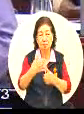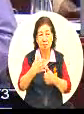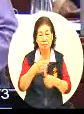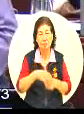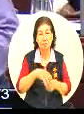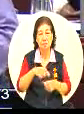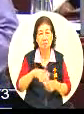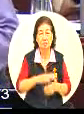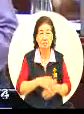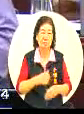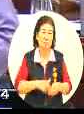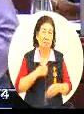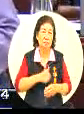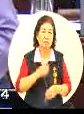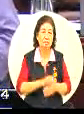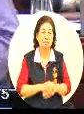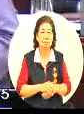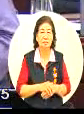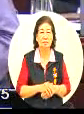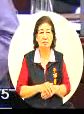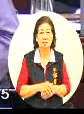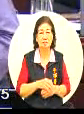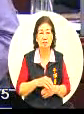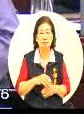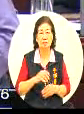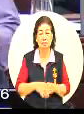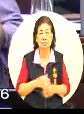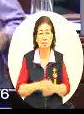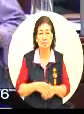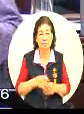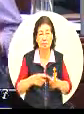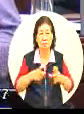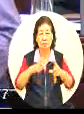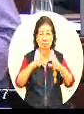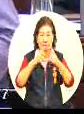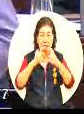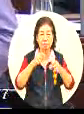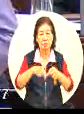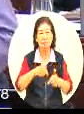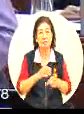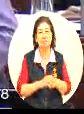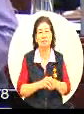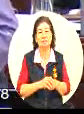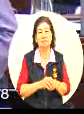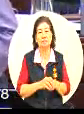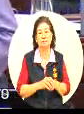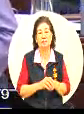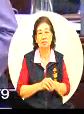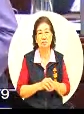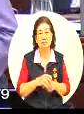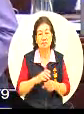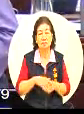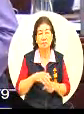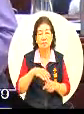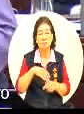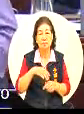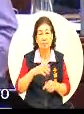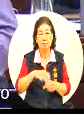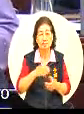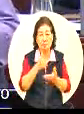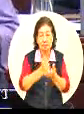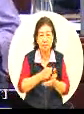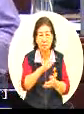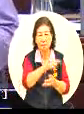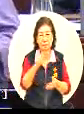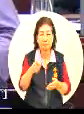上我没办法给你很具体答复，我就请这个部分去进行了解，吼啊，